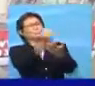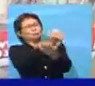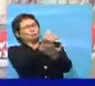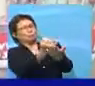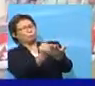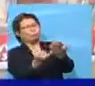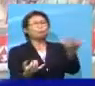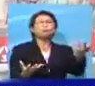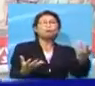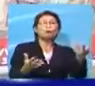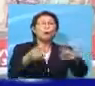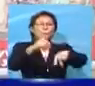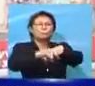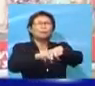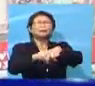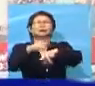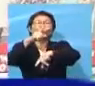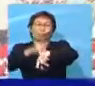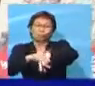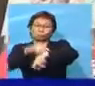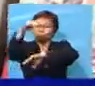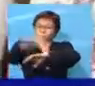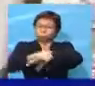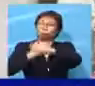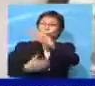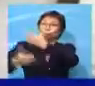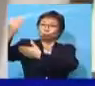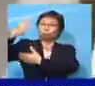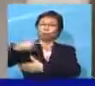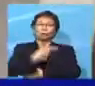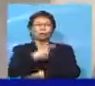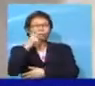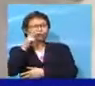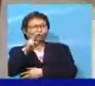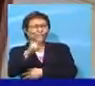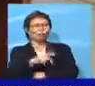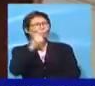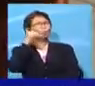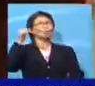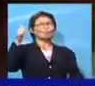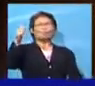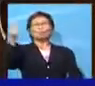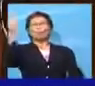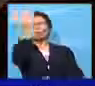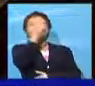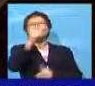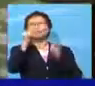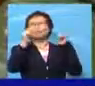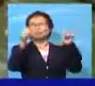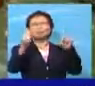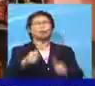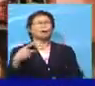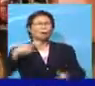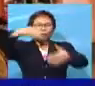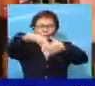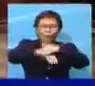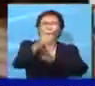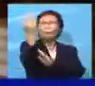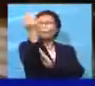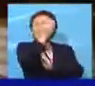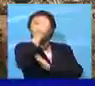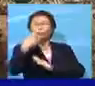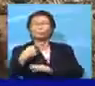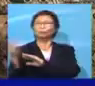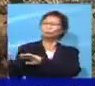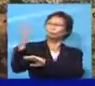zaman kolonial dahulu. Kita tengok teater yang orang cakap best tu. Jom. Kita masuk ke panggung ini. Jom kita